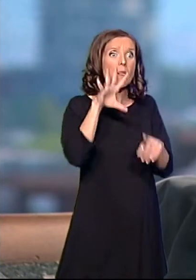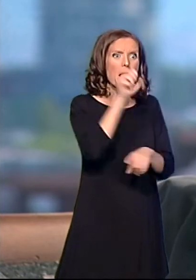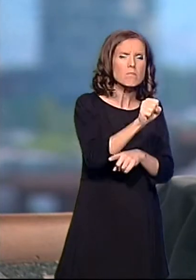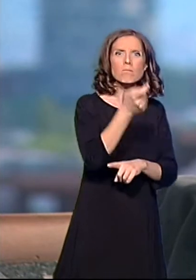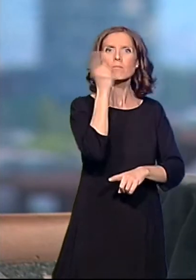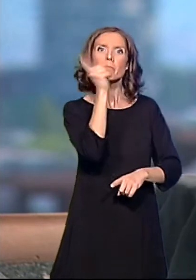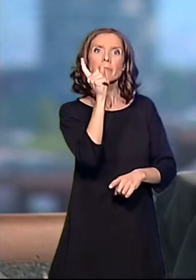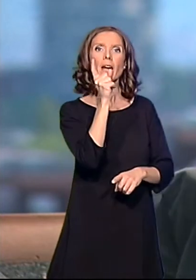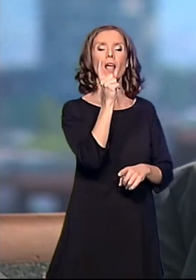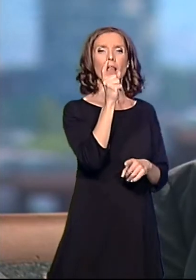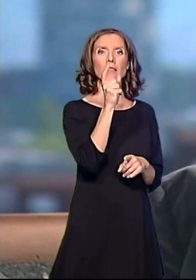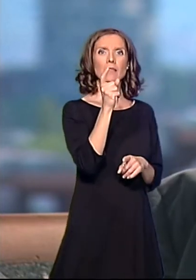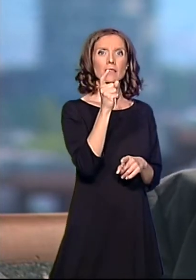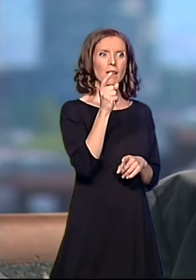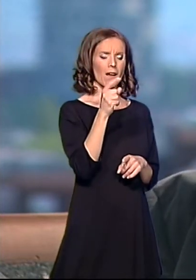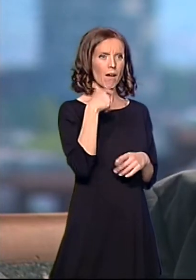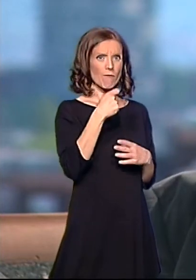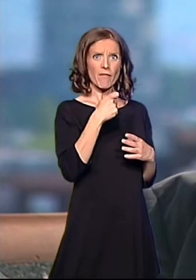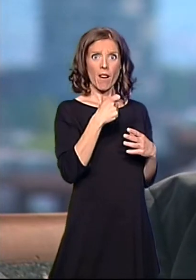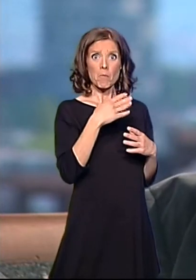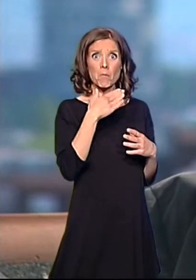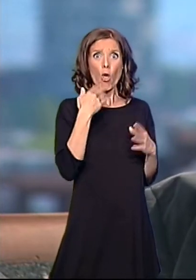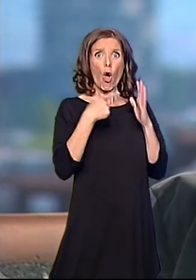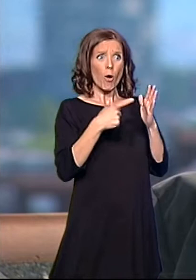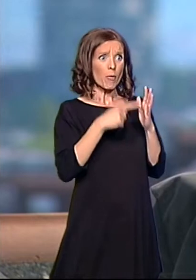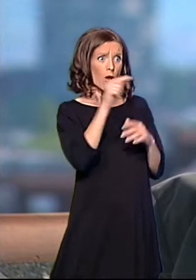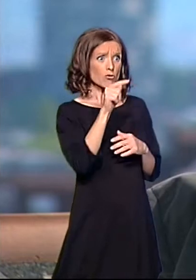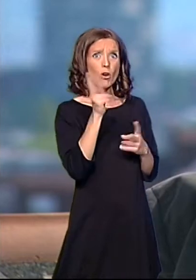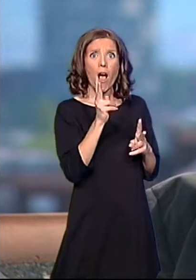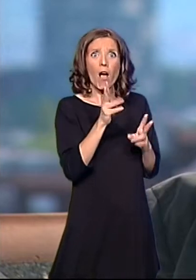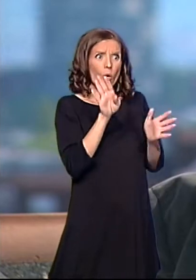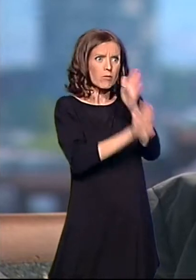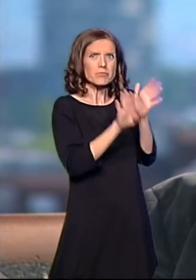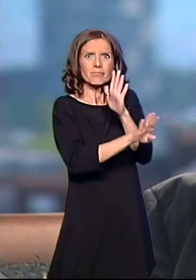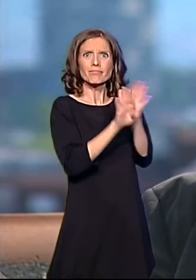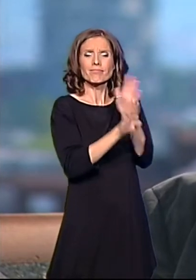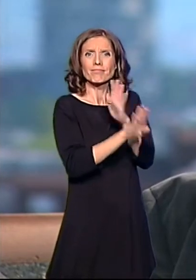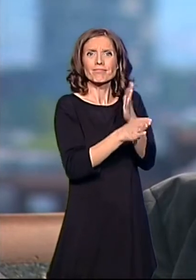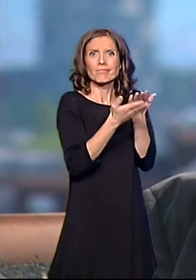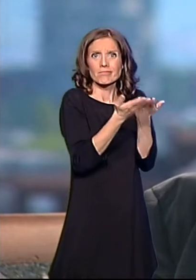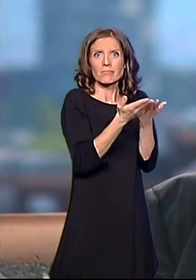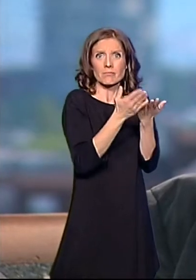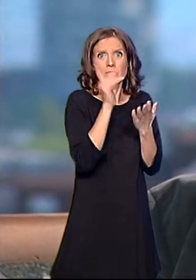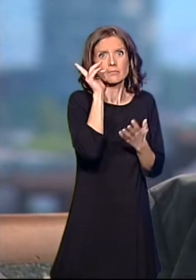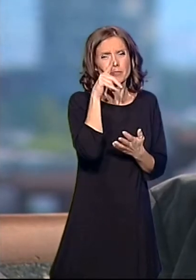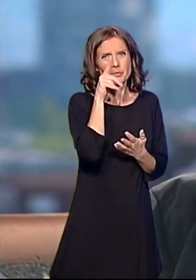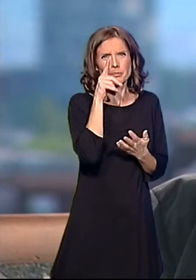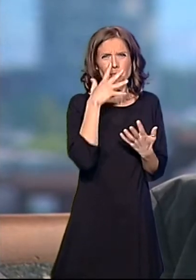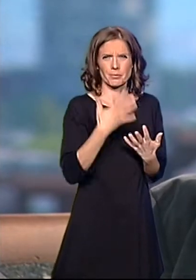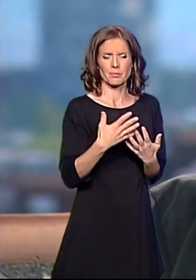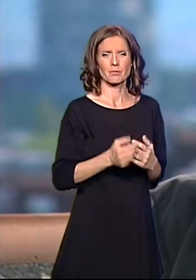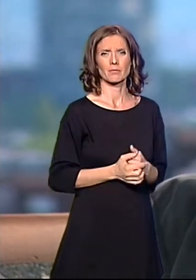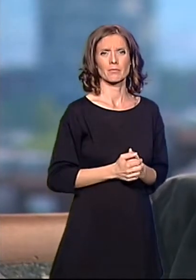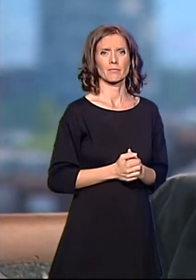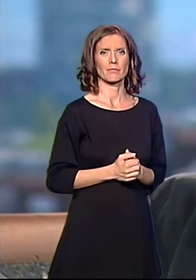gomila tih situacija jeste, naravno, diskriminišuća, odnosno pokazuje diskriminaciju u njenom najokrutnijem